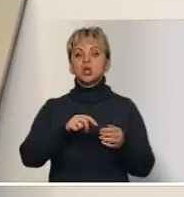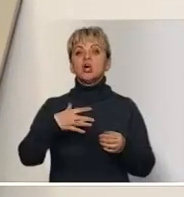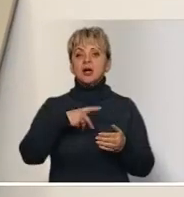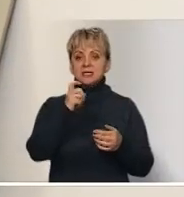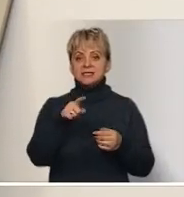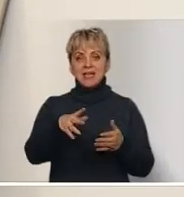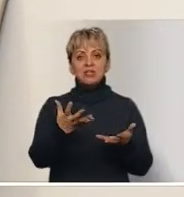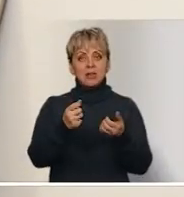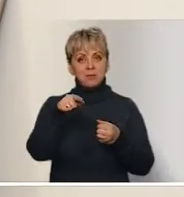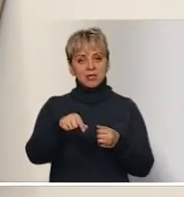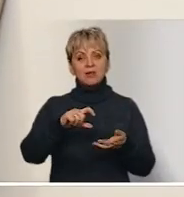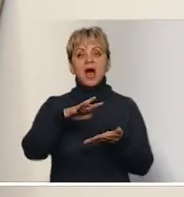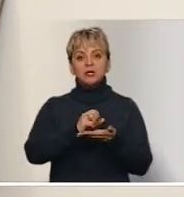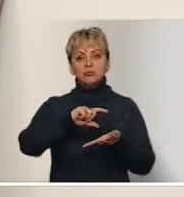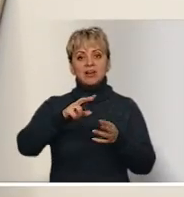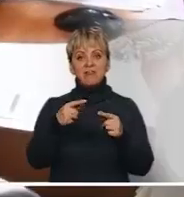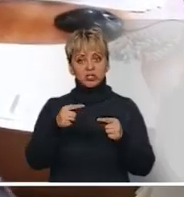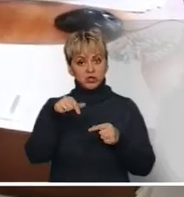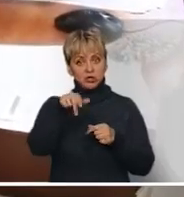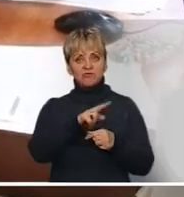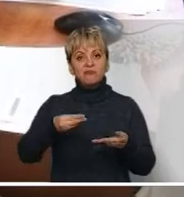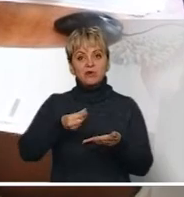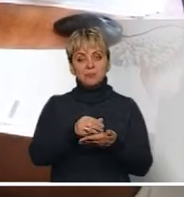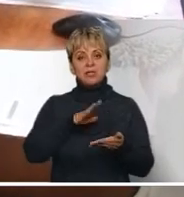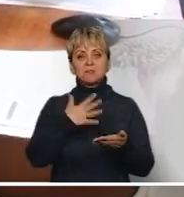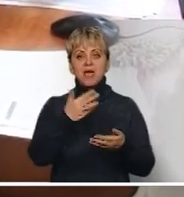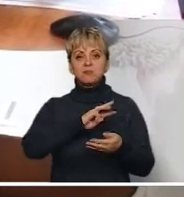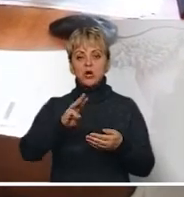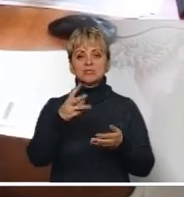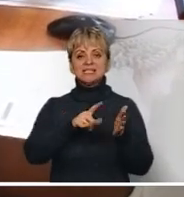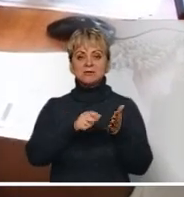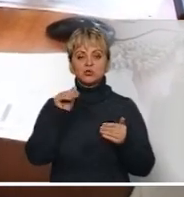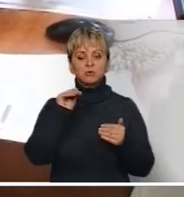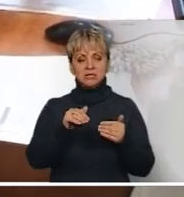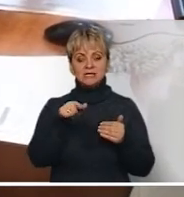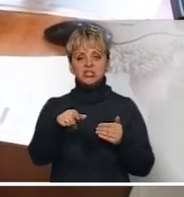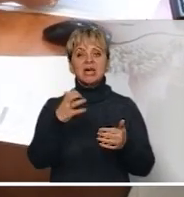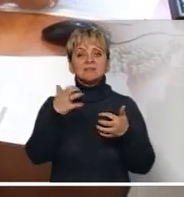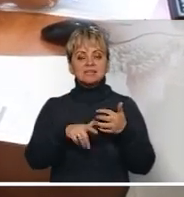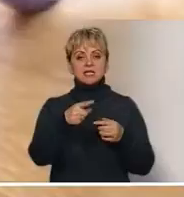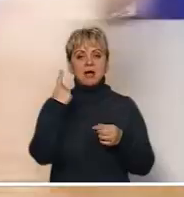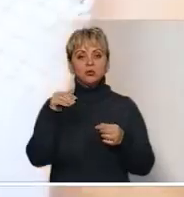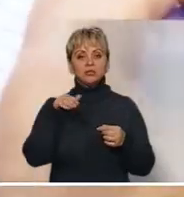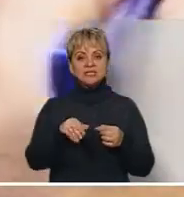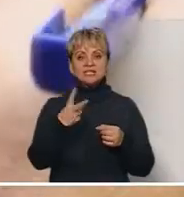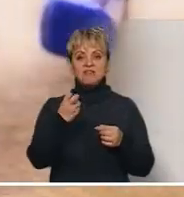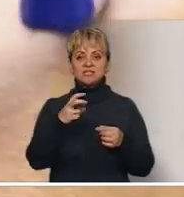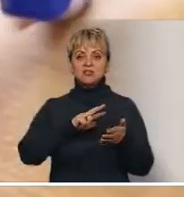880 собственников и нанимателей помещений. Общая сумма выплат составила 5 700 000. В среднем